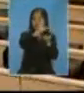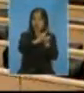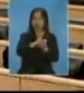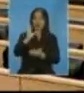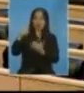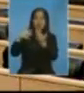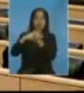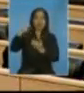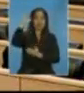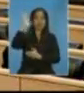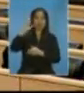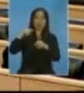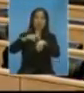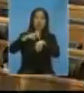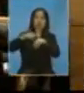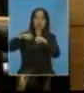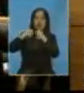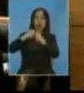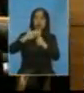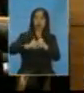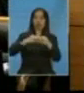หักเวลาของฝ่ายค้านครับ